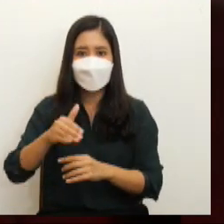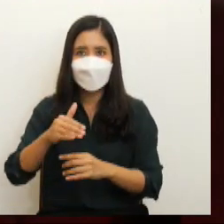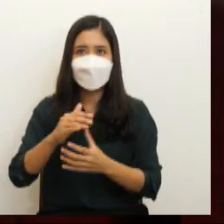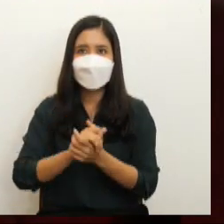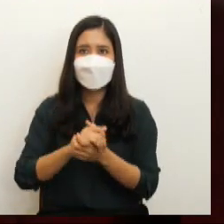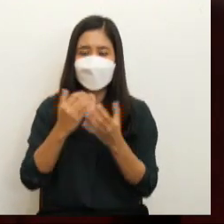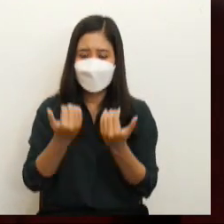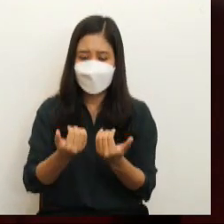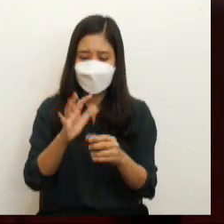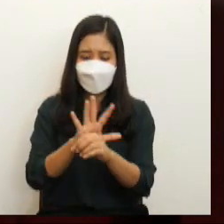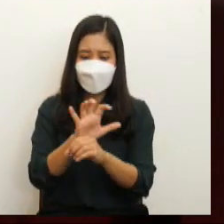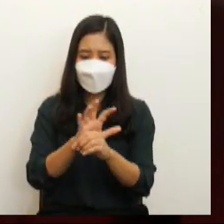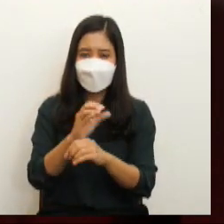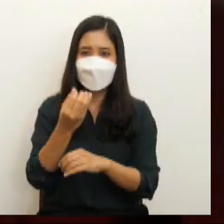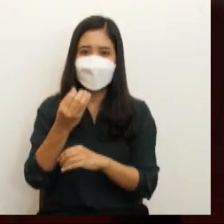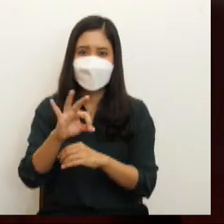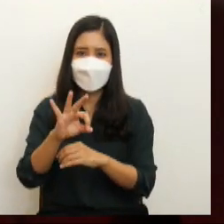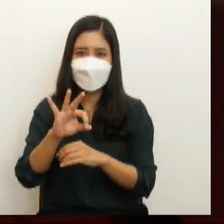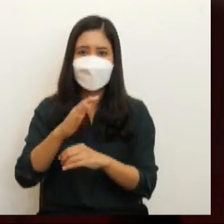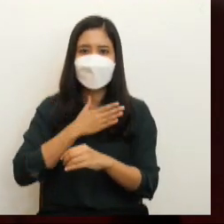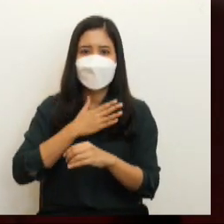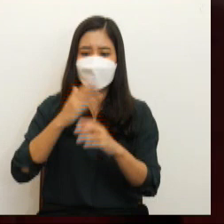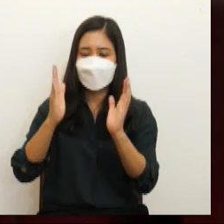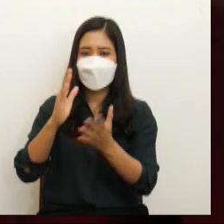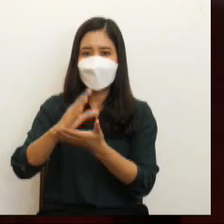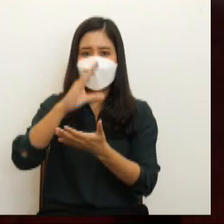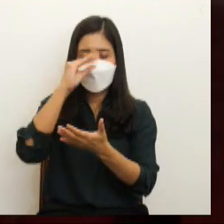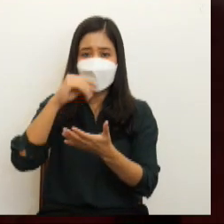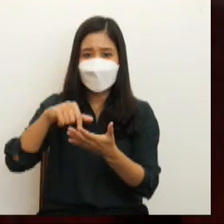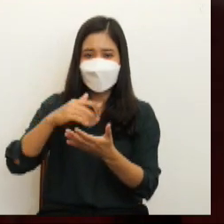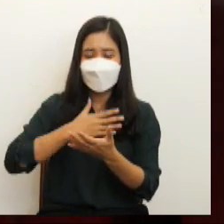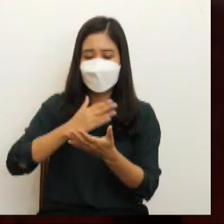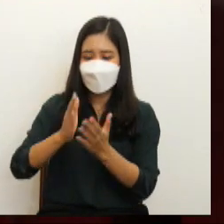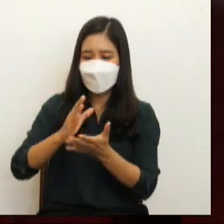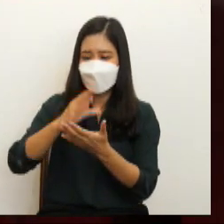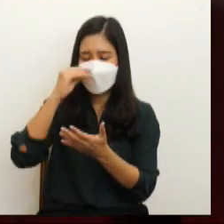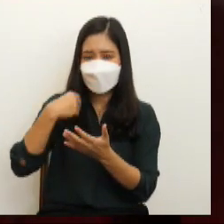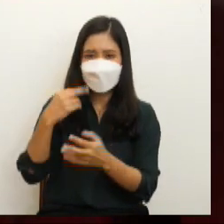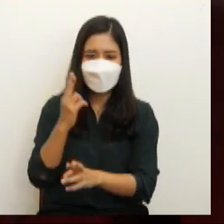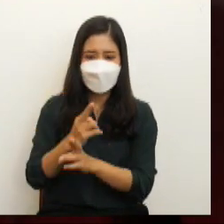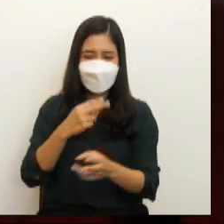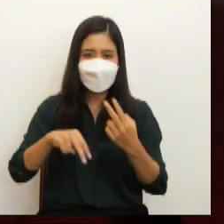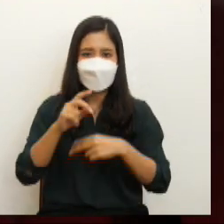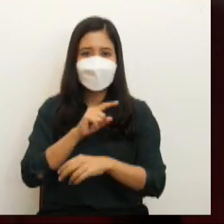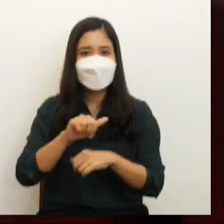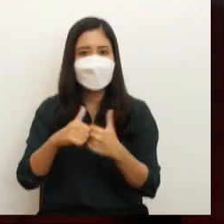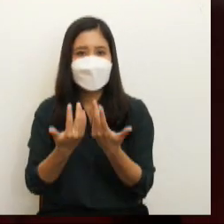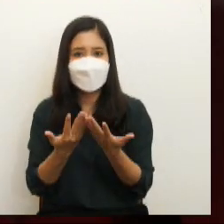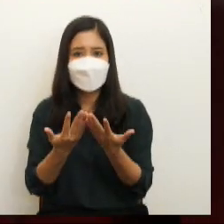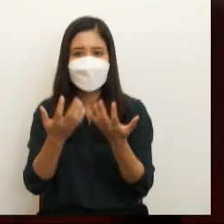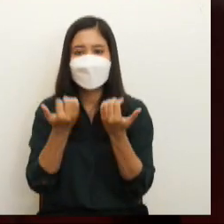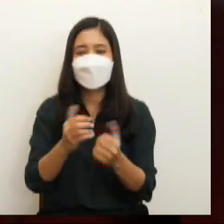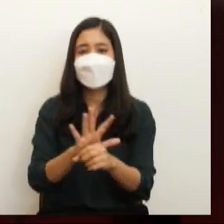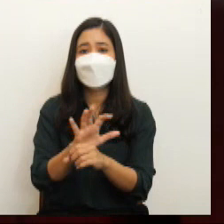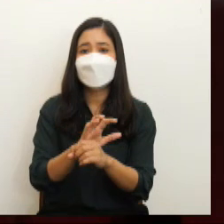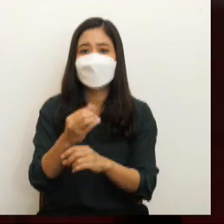การณ์แพร่ระบาดอย่างนี้ในฐานะที่หนูเป็นนักเรียนนักศึกษาเนี่ยหนูคาดหวังอะไรบ้าง คืออยากให้สถานการณ์โควิดหายค่ะเ